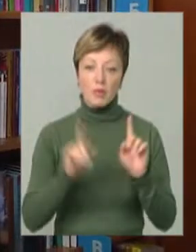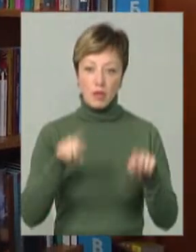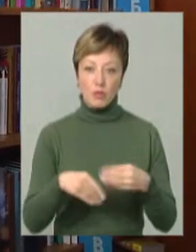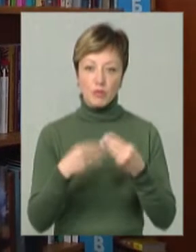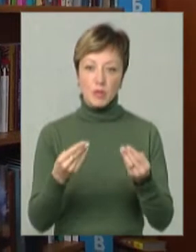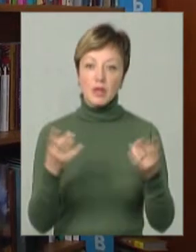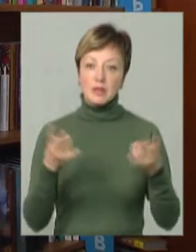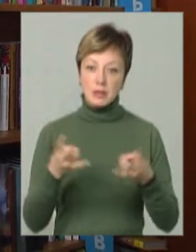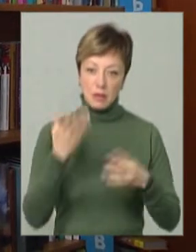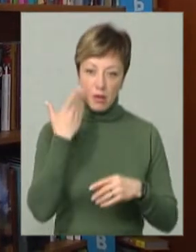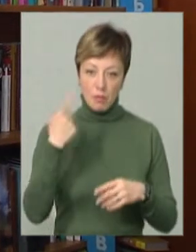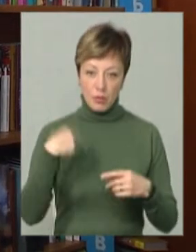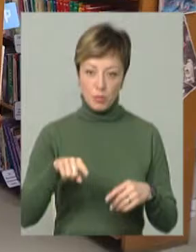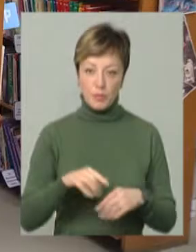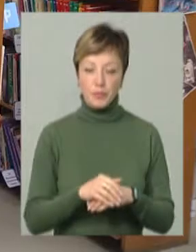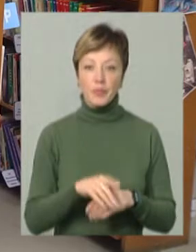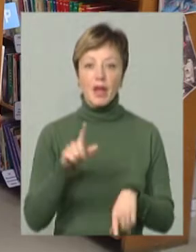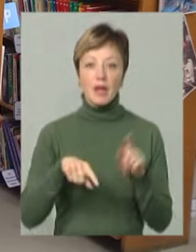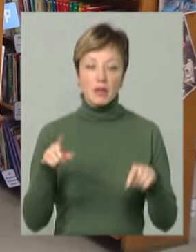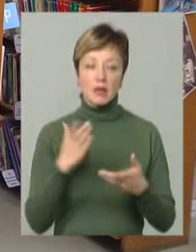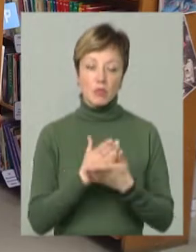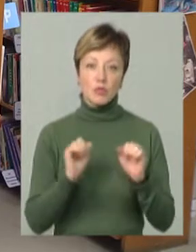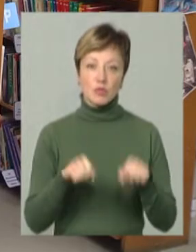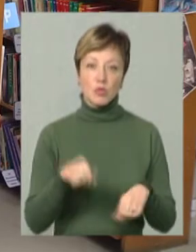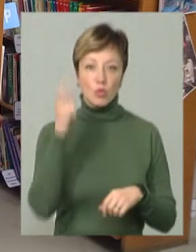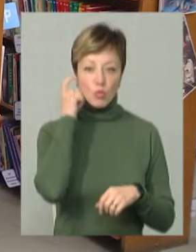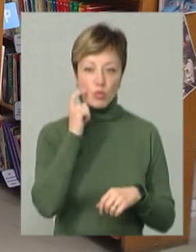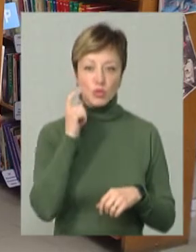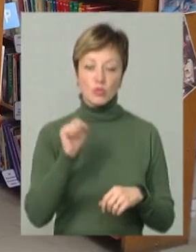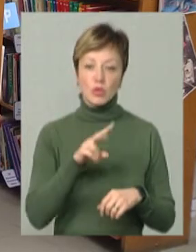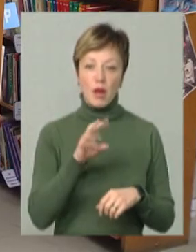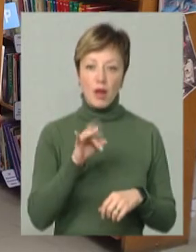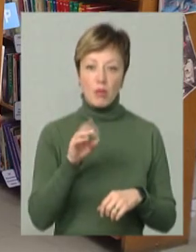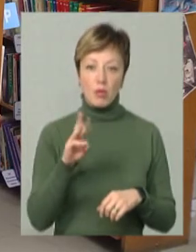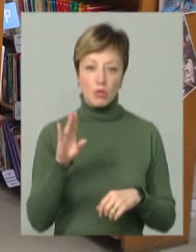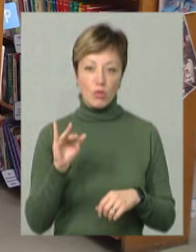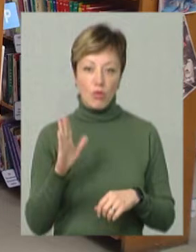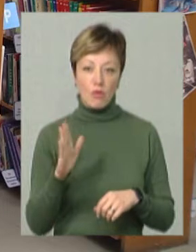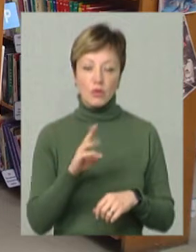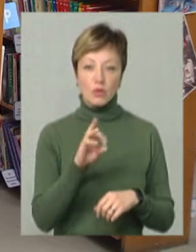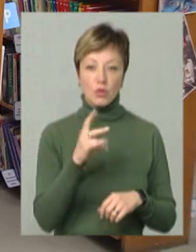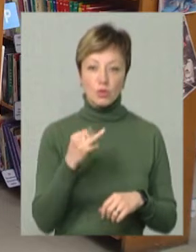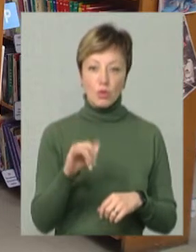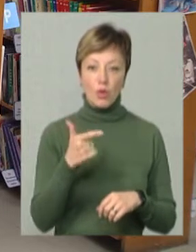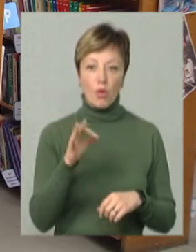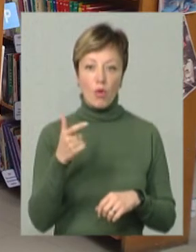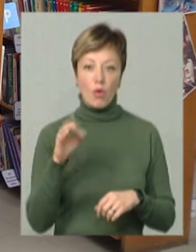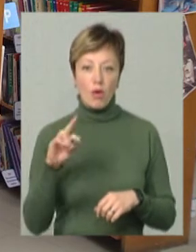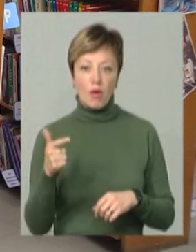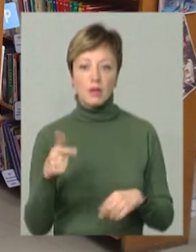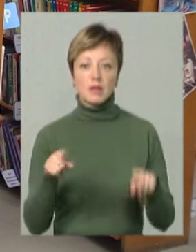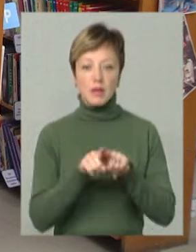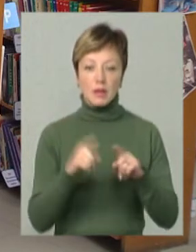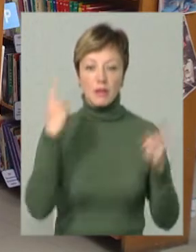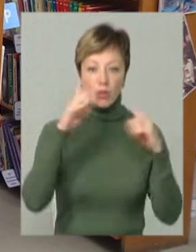також видають за запитом. Дехто є. Це може бути Пушкін, може бути Лермонтов, Толстой, Гоголь. Такі